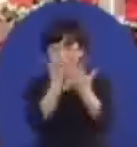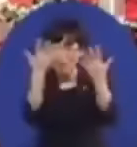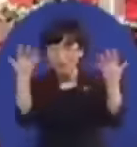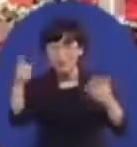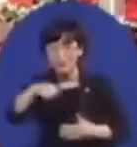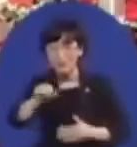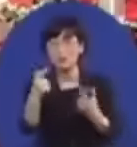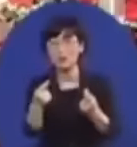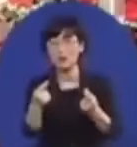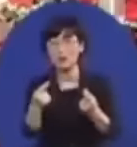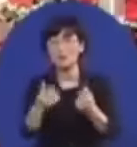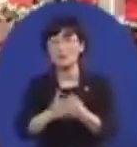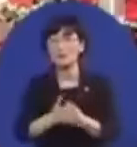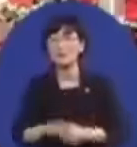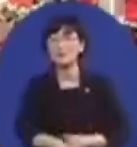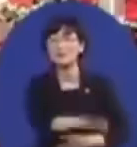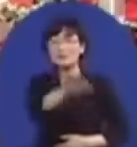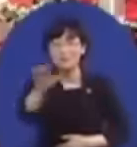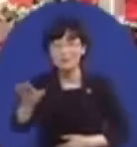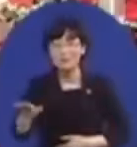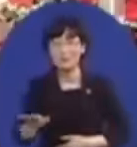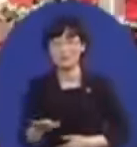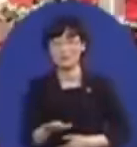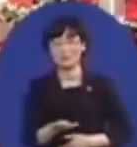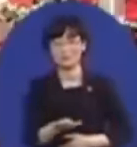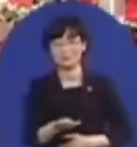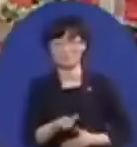아들이므로 우리가